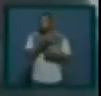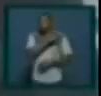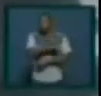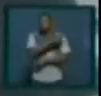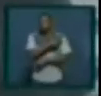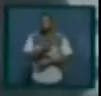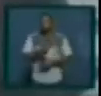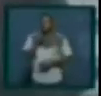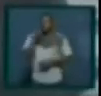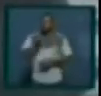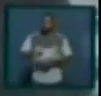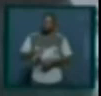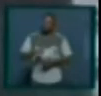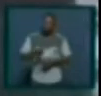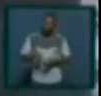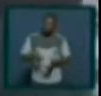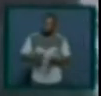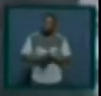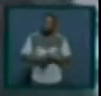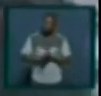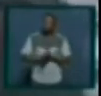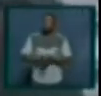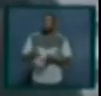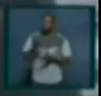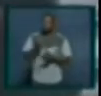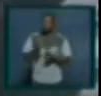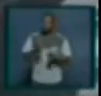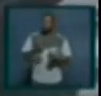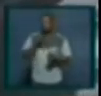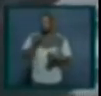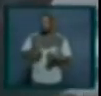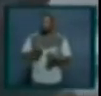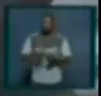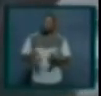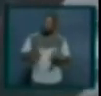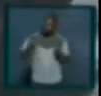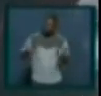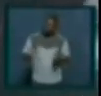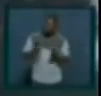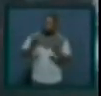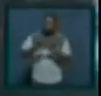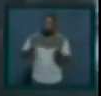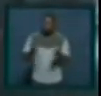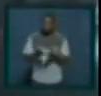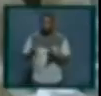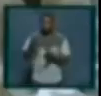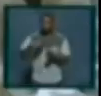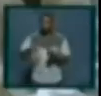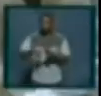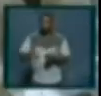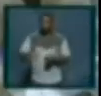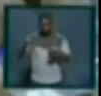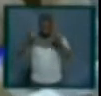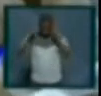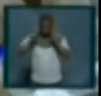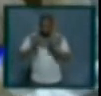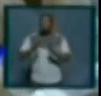convaincre toute la famille. Quand on a rencontré le professeur Cabré, il nous a dit qu'eux, ils peuvent faire ça